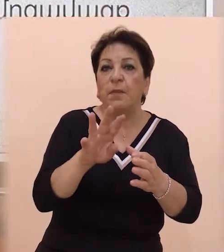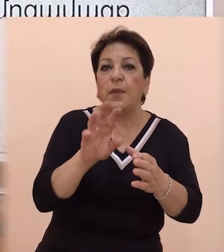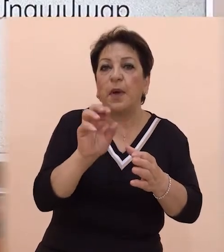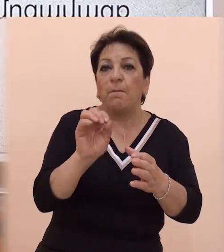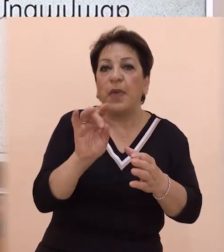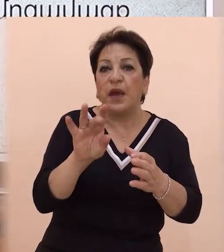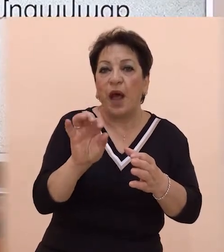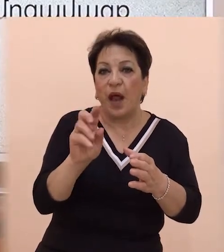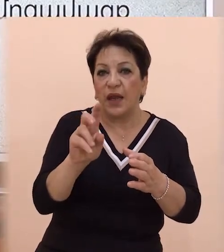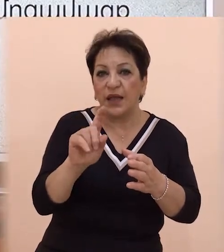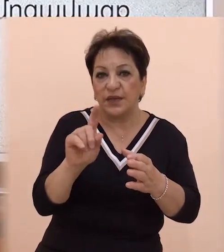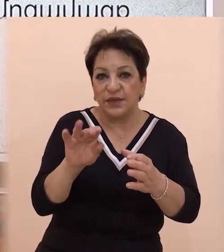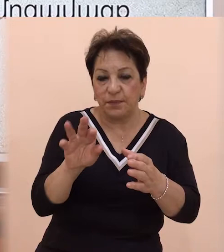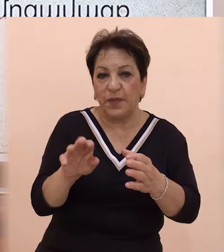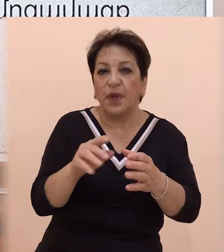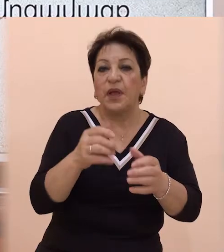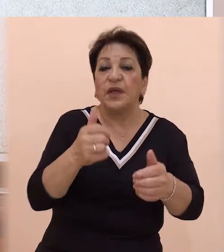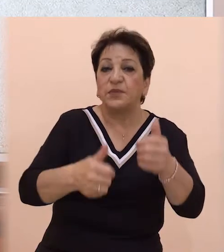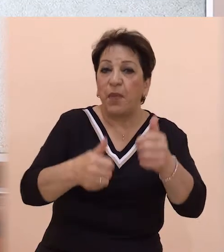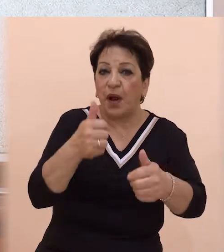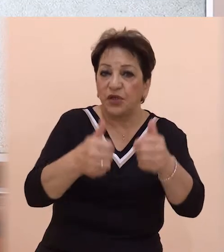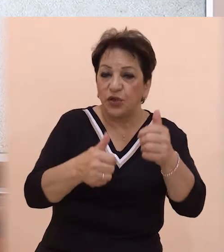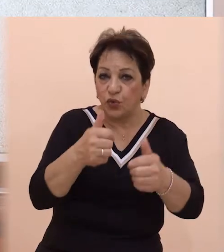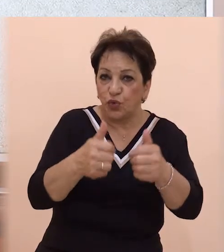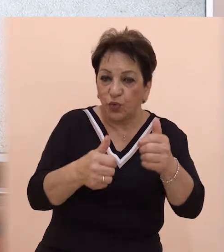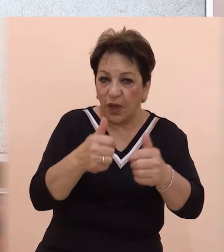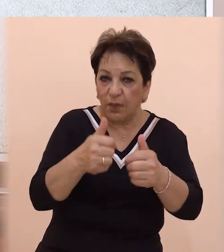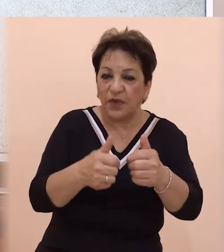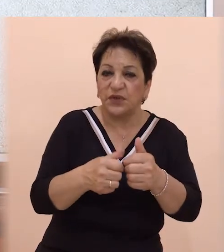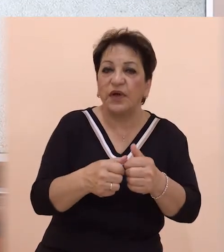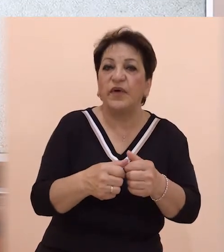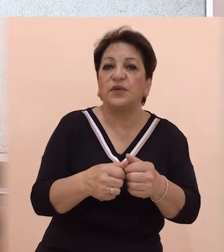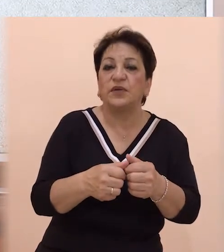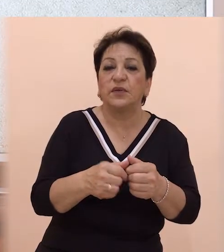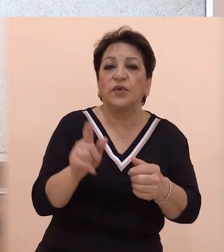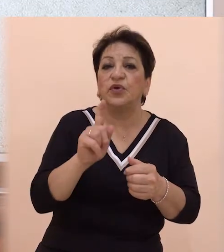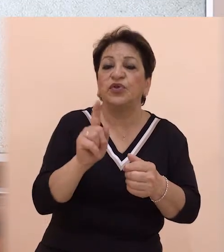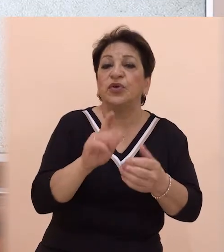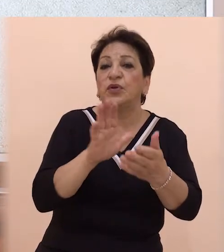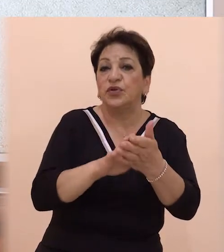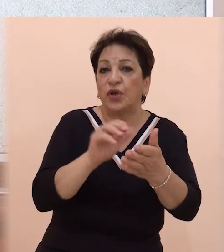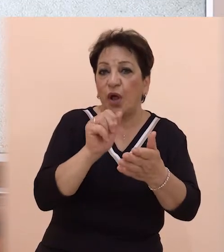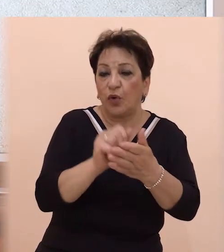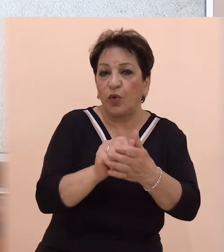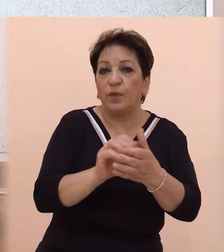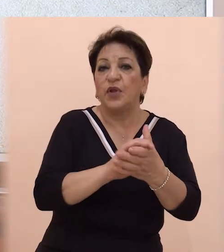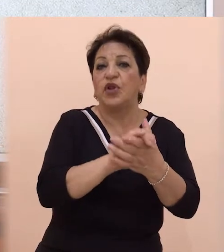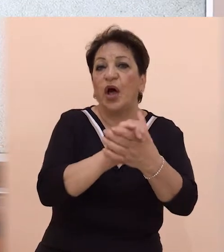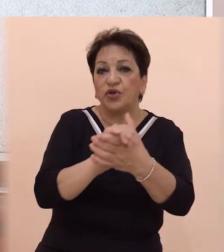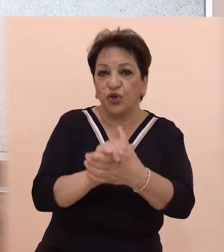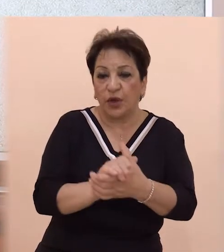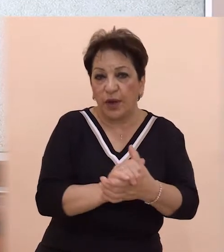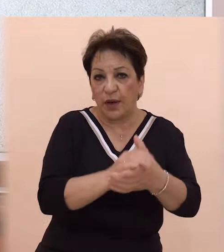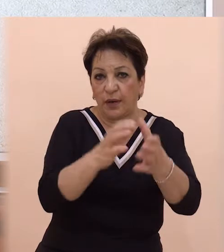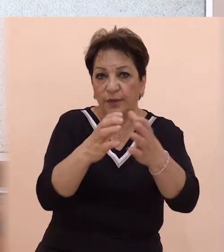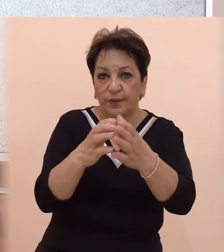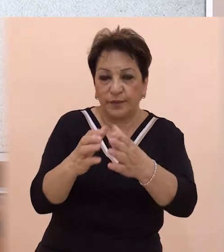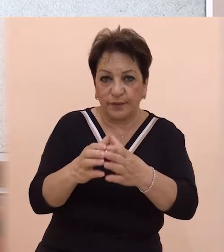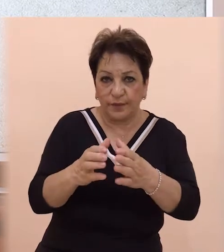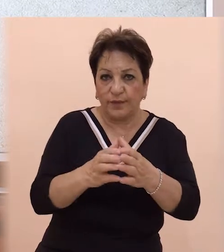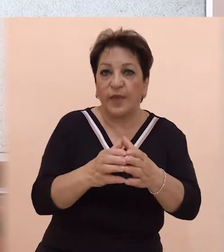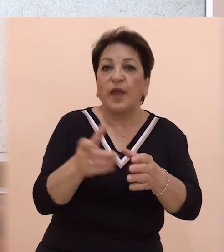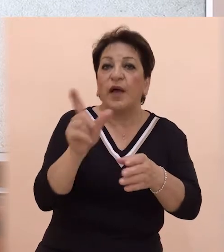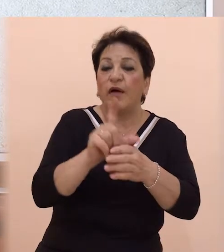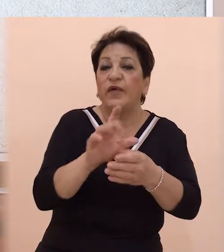սպարազինությունների մրցավասկ։ Ինչ է իրենիս ներկացնում դաշինքտերի համակարգը։ Ավելի